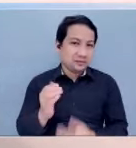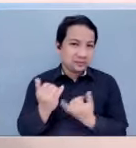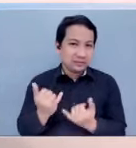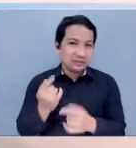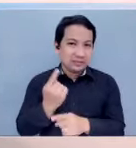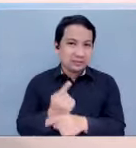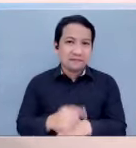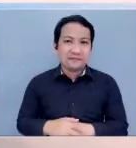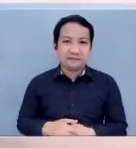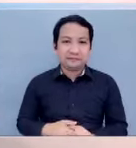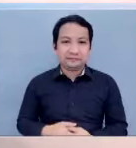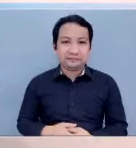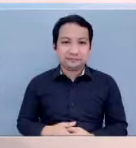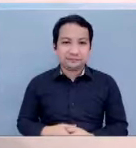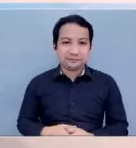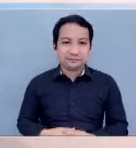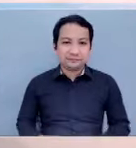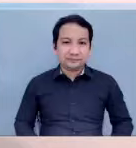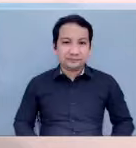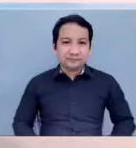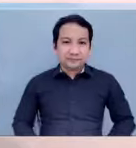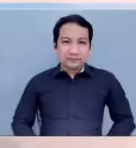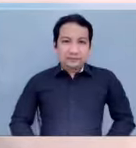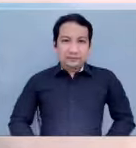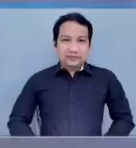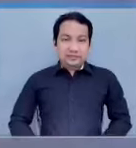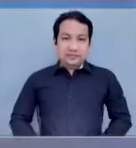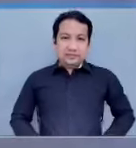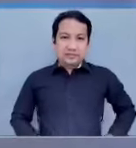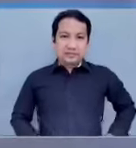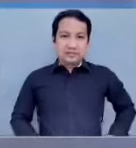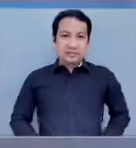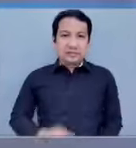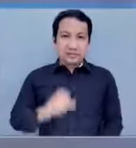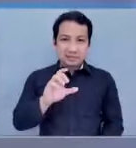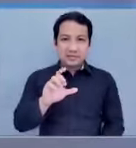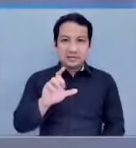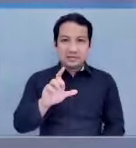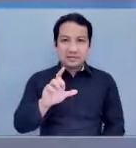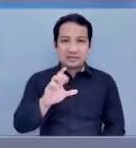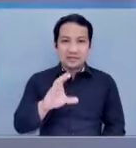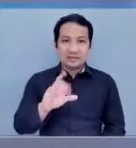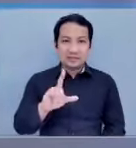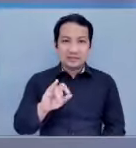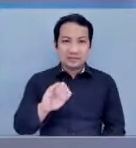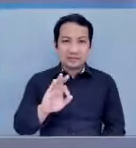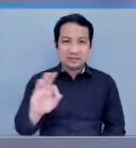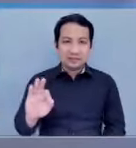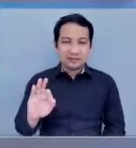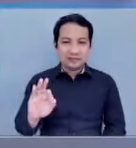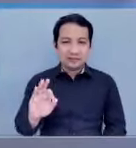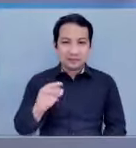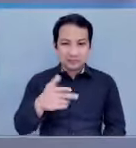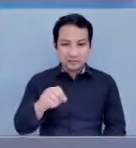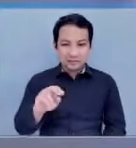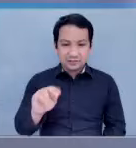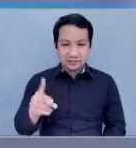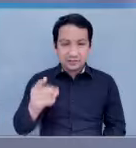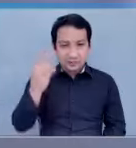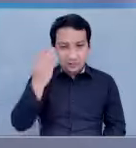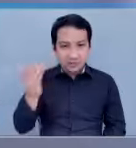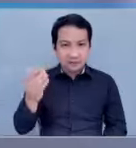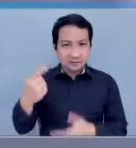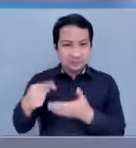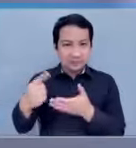Gets. Eh, ito na nga yung cliffhanger na nangyari sa episode na ikaw daw ay, syempre, pinagbabaril. Ano naman